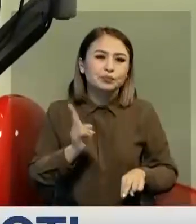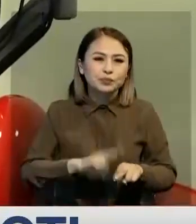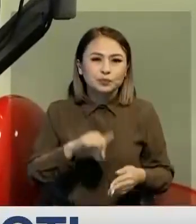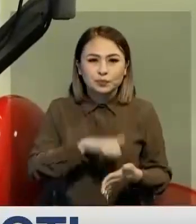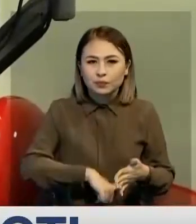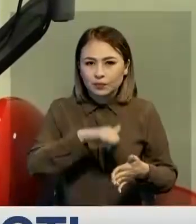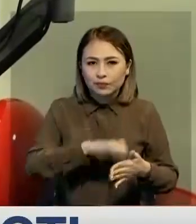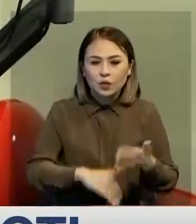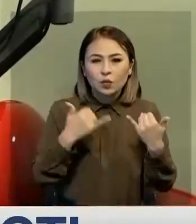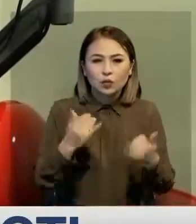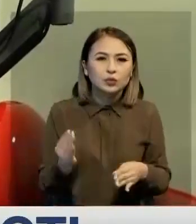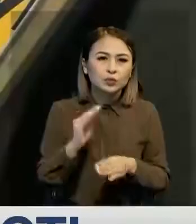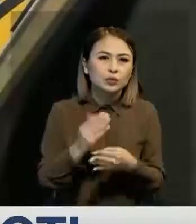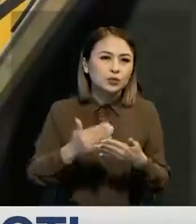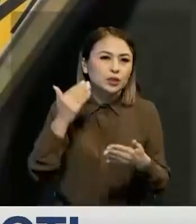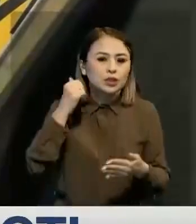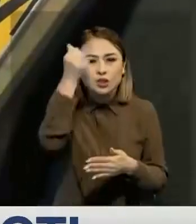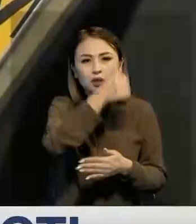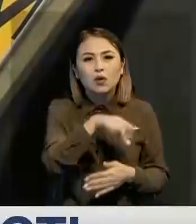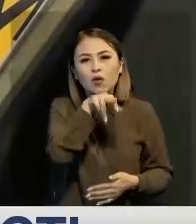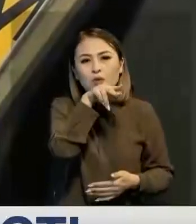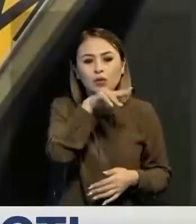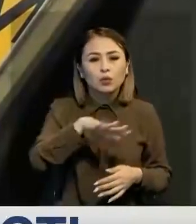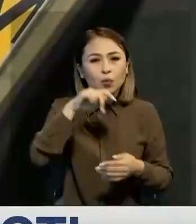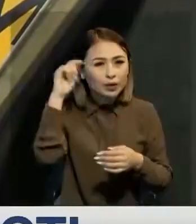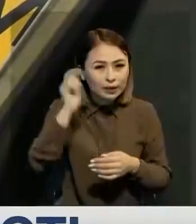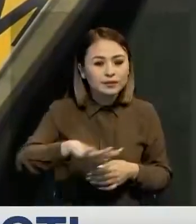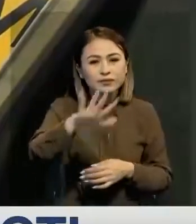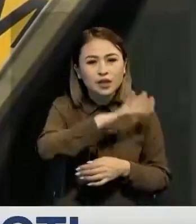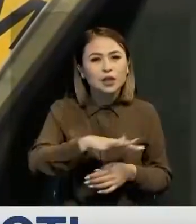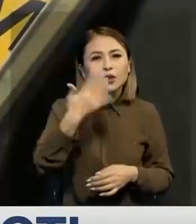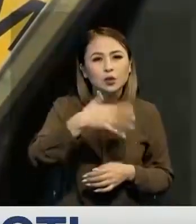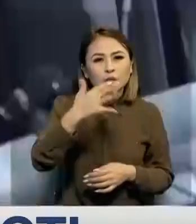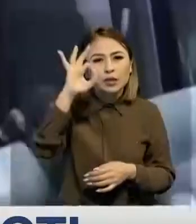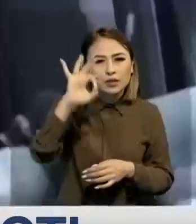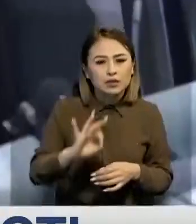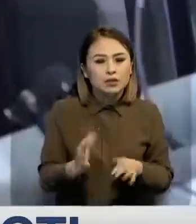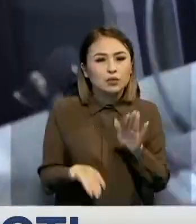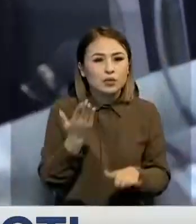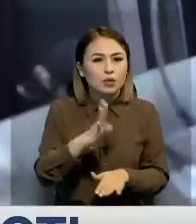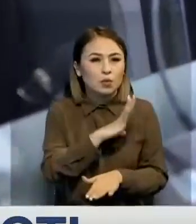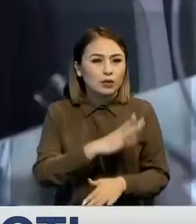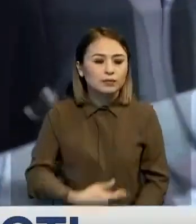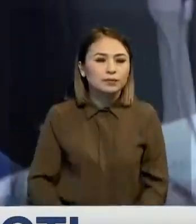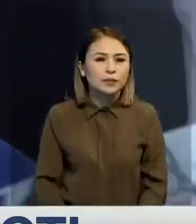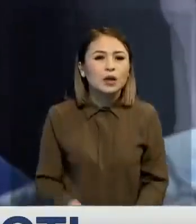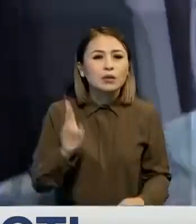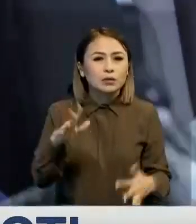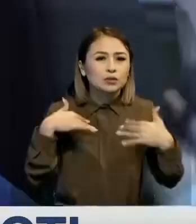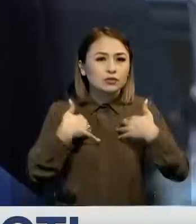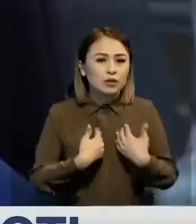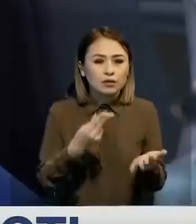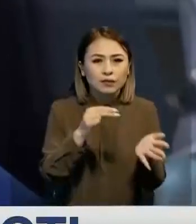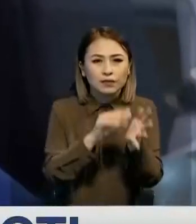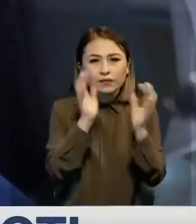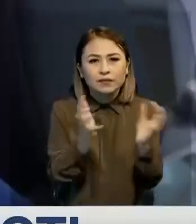дейді. Оның үстіне өткен жыл Украинада көгілдір отын бағасы 50%-ке өскен еді. Өкінішті, баға бір орында